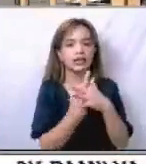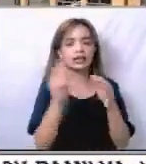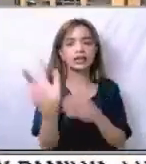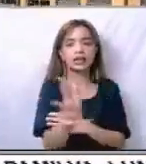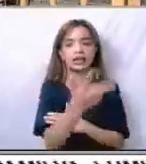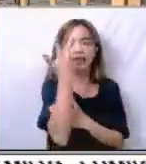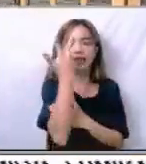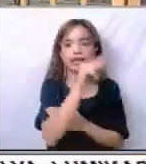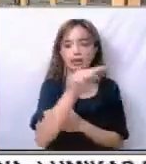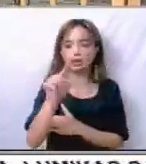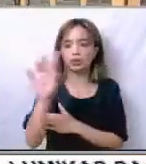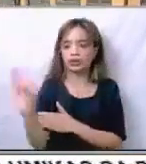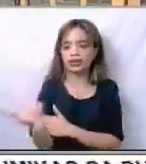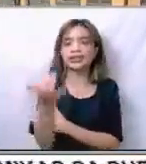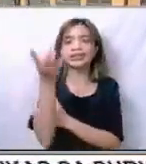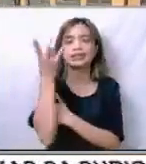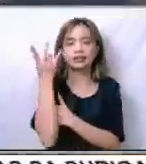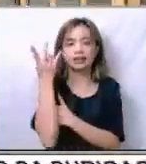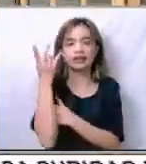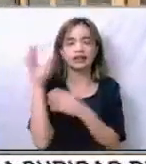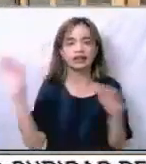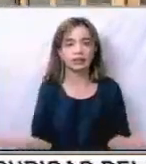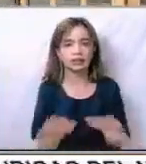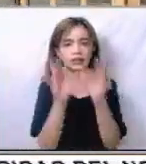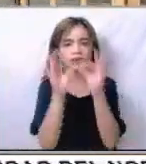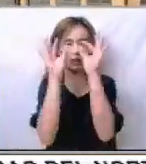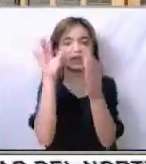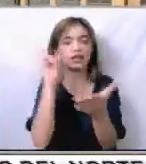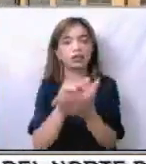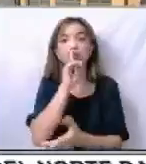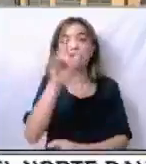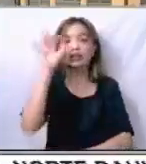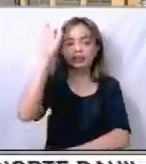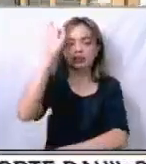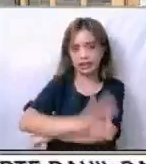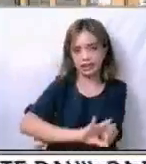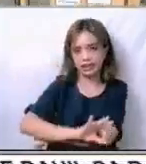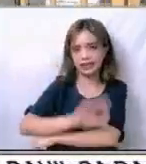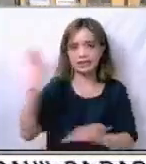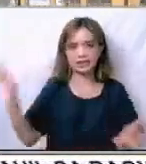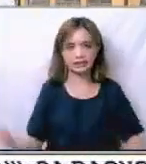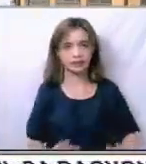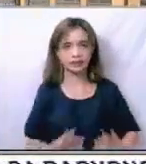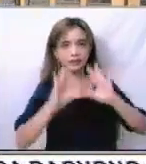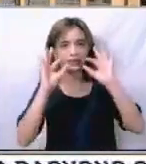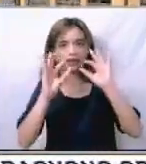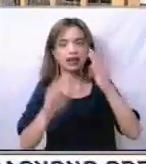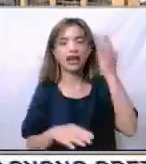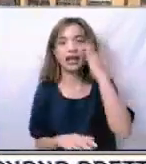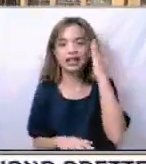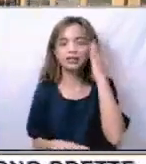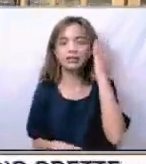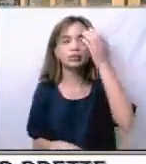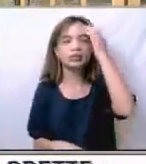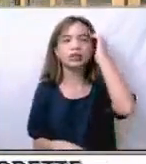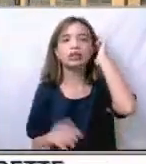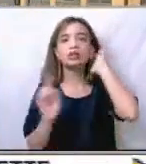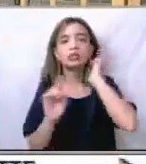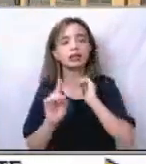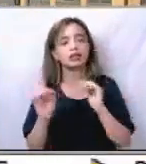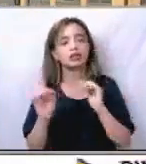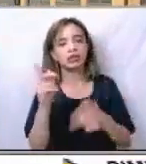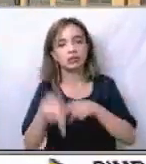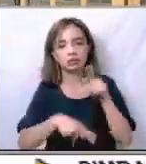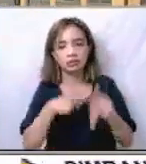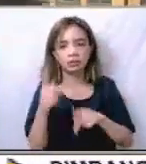hanggang 7 a.m. yung simbang gabi, yan yung siyam na araw na Misa de Gallo. Alam mo, yung payo nga natin sa ating mga